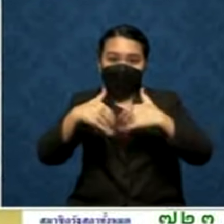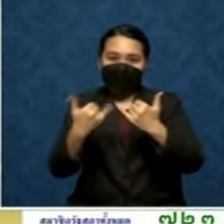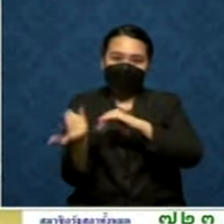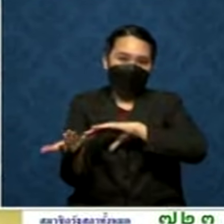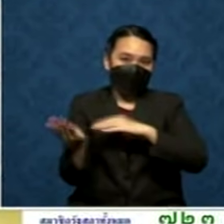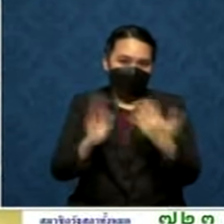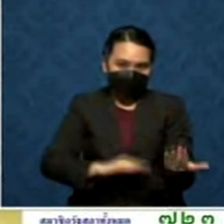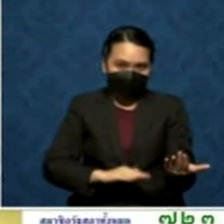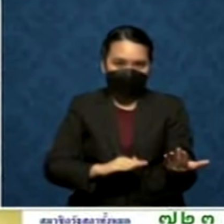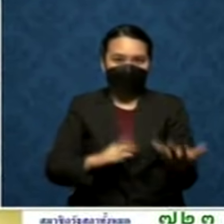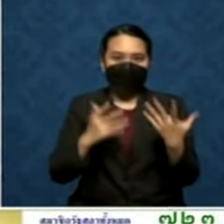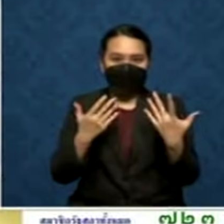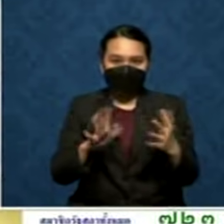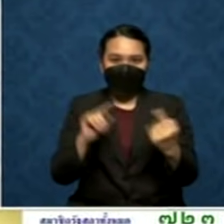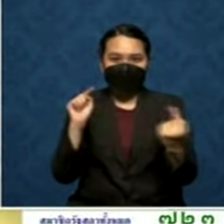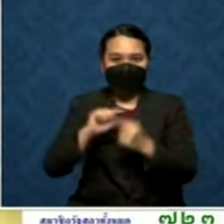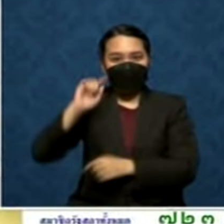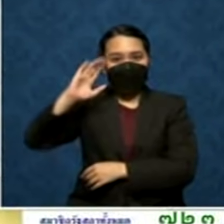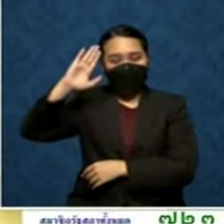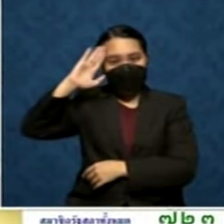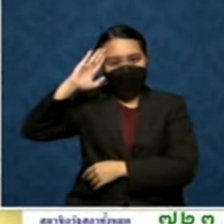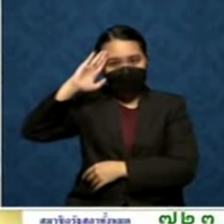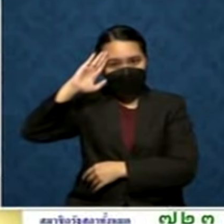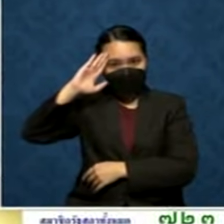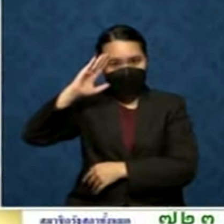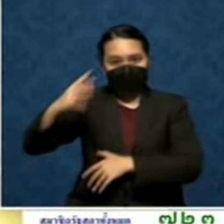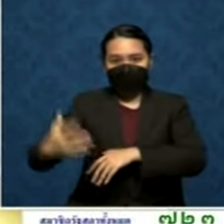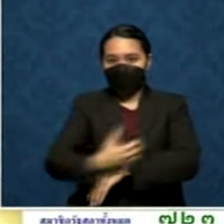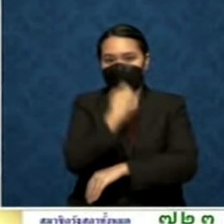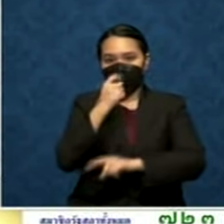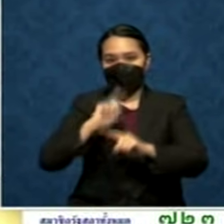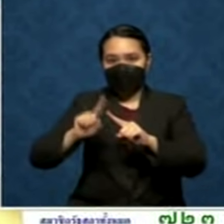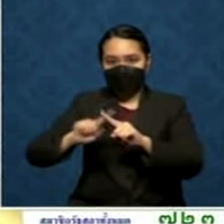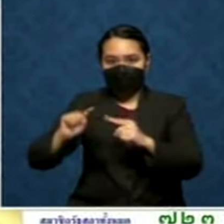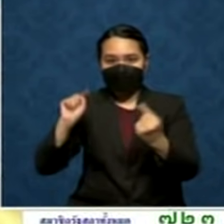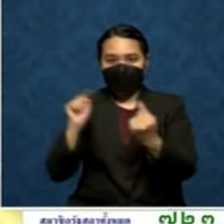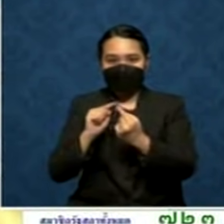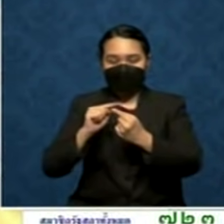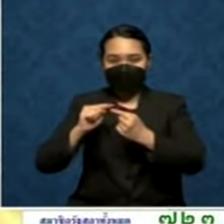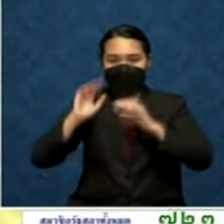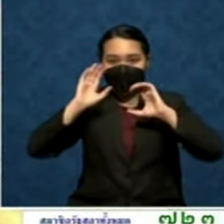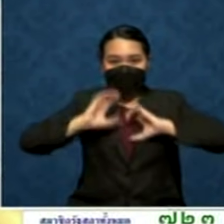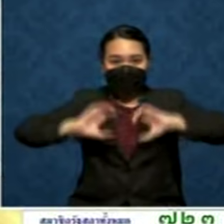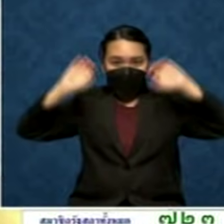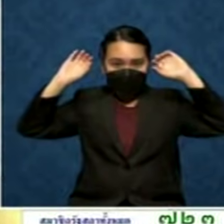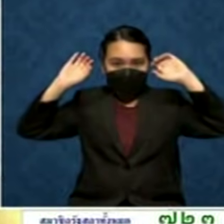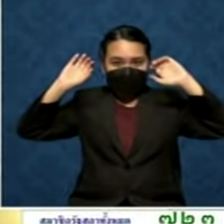แม้ในยามที่กองทัศน์และสถาบันการเมืองอื่นมีอำนาจเหนือรัฐบาลพลเรือน